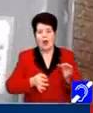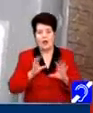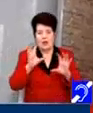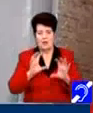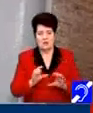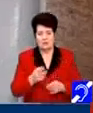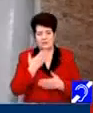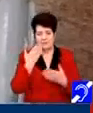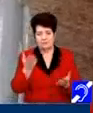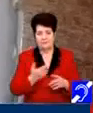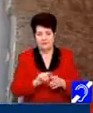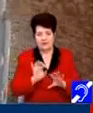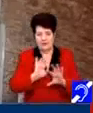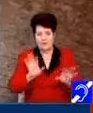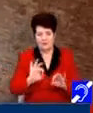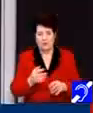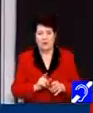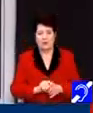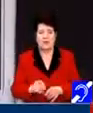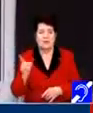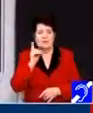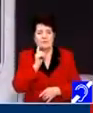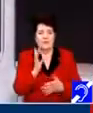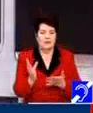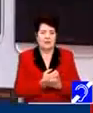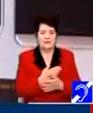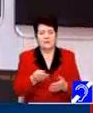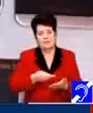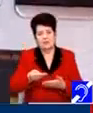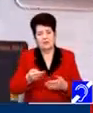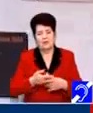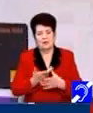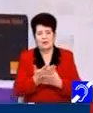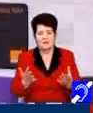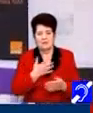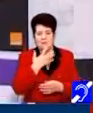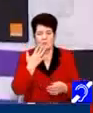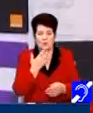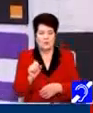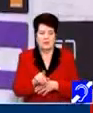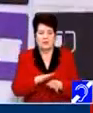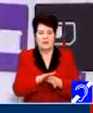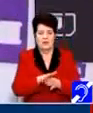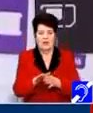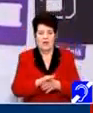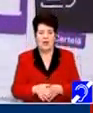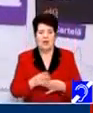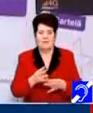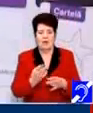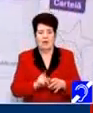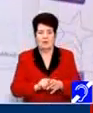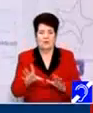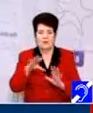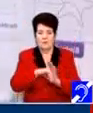percheziților, polițiștii au găsit în penitenciar telefoane mobile, cartele SIM și alte dispozitive folosite la comiterea infracțiunii. Cei 5